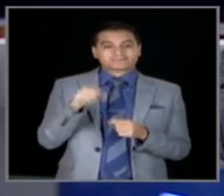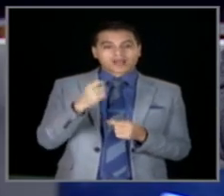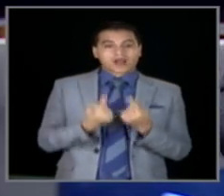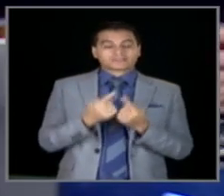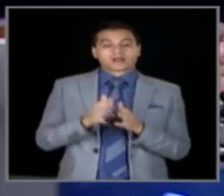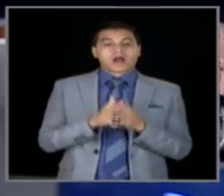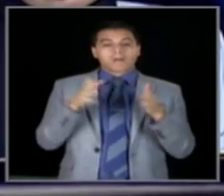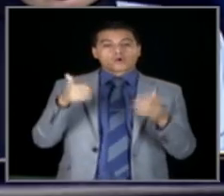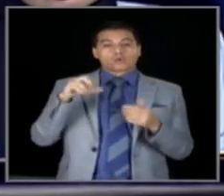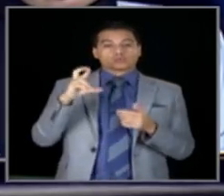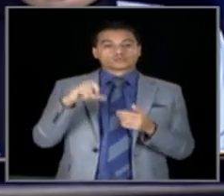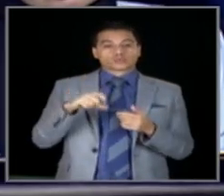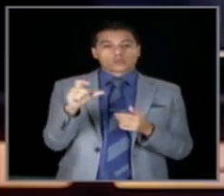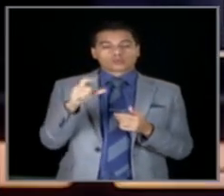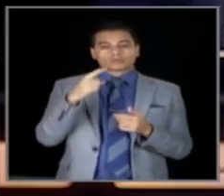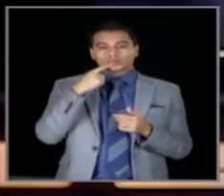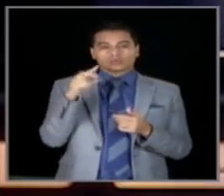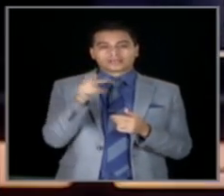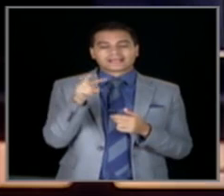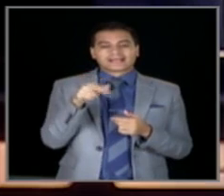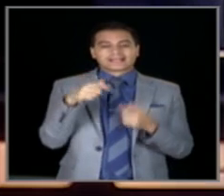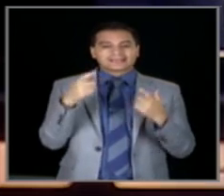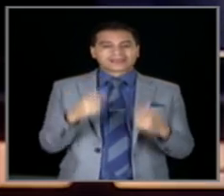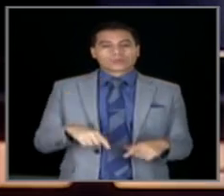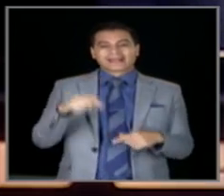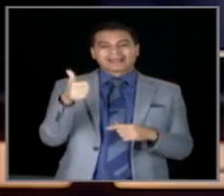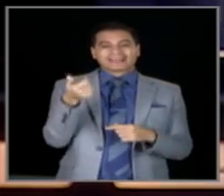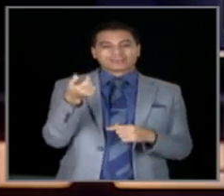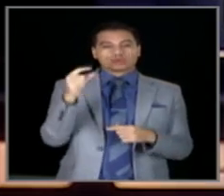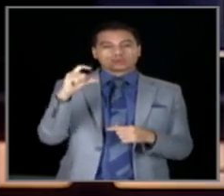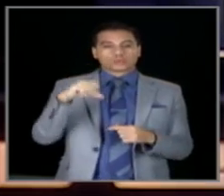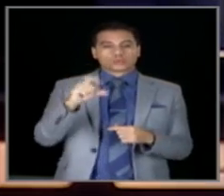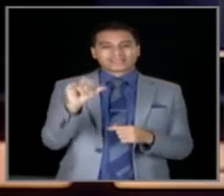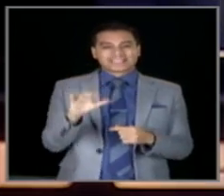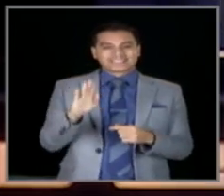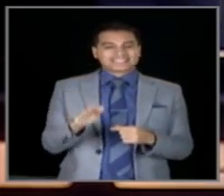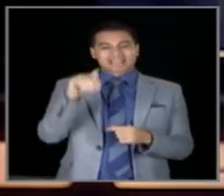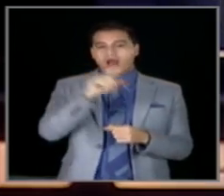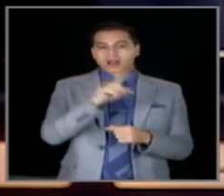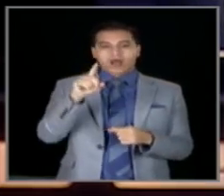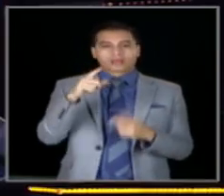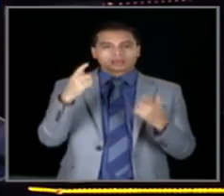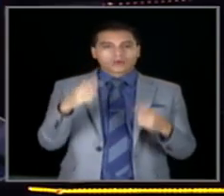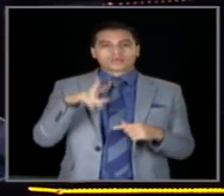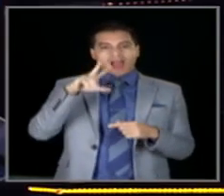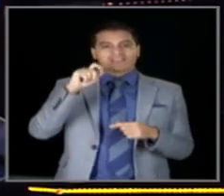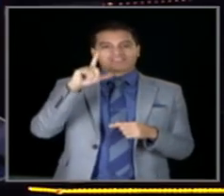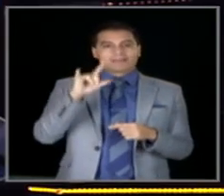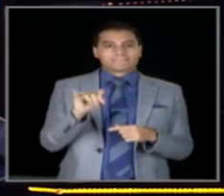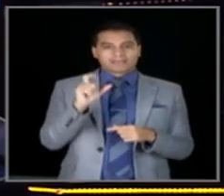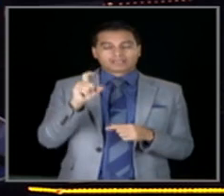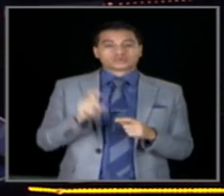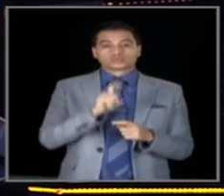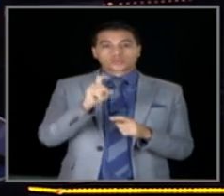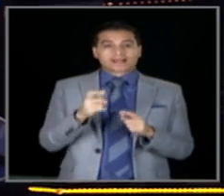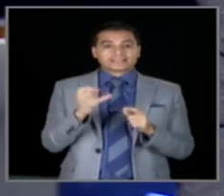أكبر جزيرة، انتوا الاتنين قلتوا إندونيسيا، هي الفلبين. والسؤال التاسع، القائد العسكري